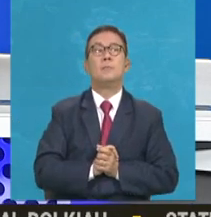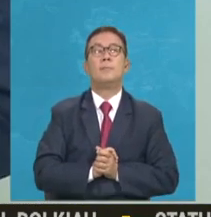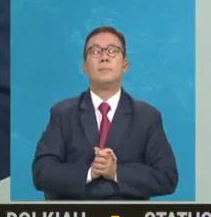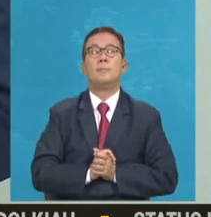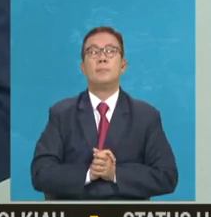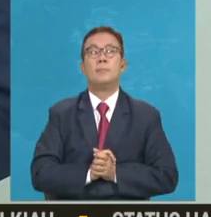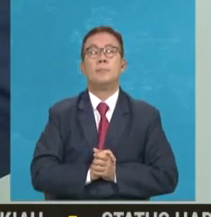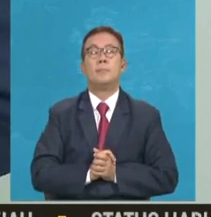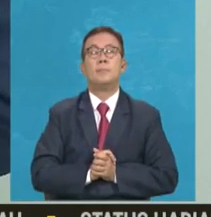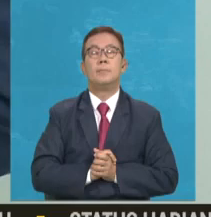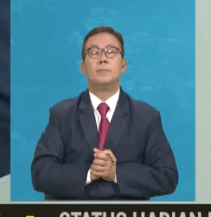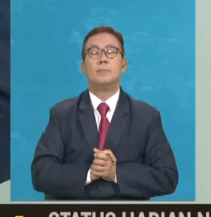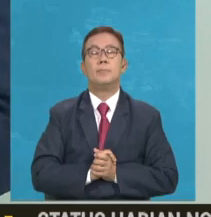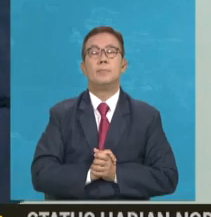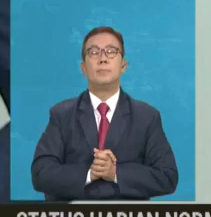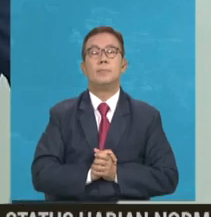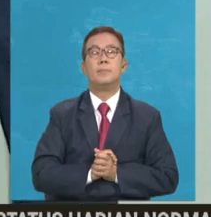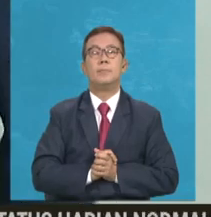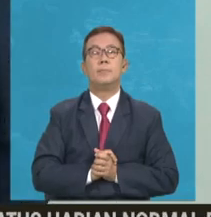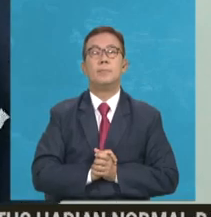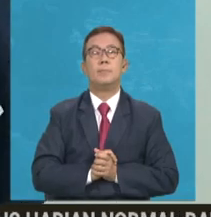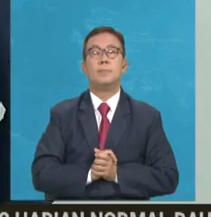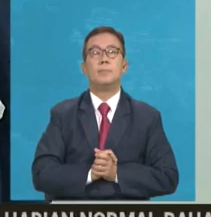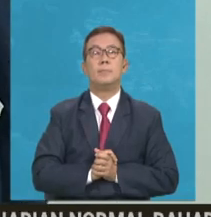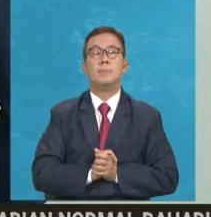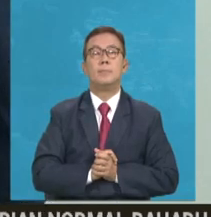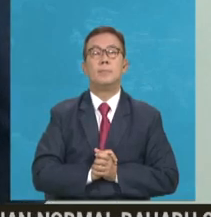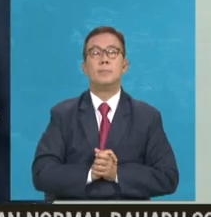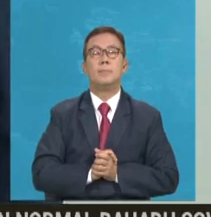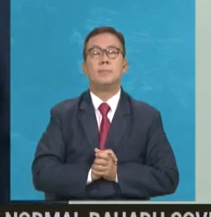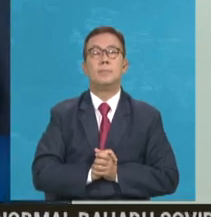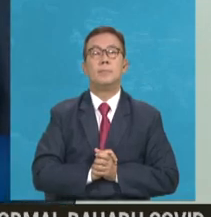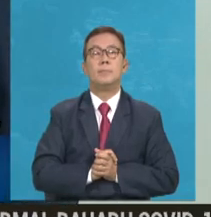dan dengan kelima Bismillahirrahmanirrahim dan ini saya resmikan